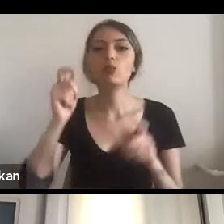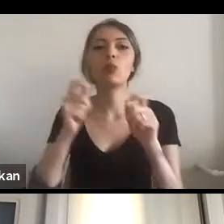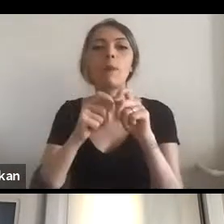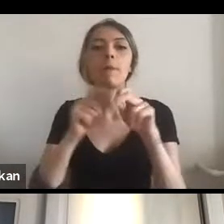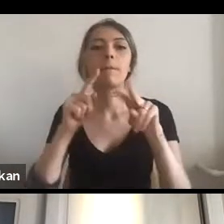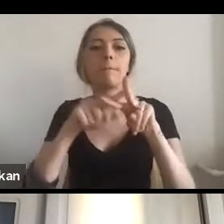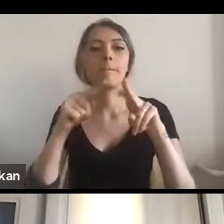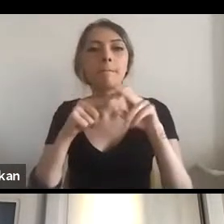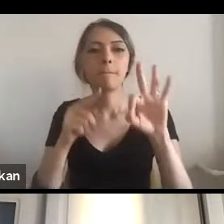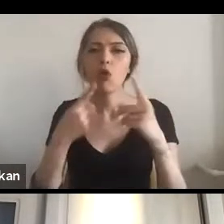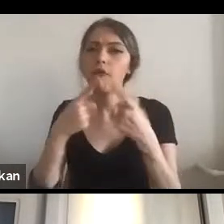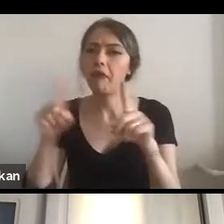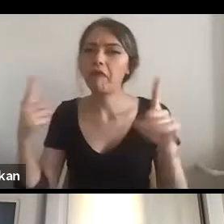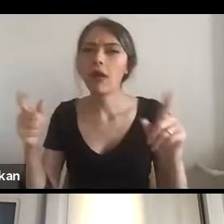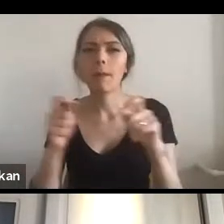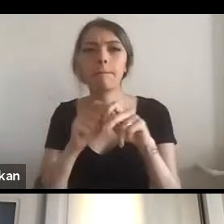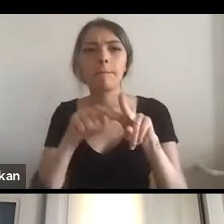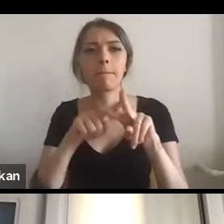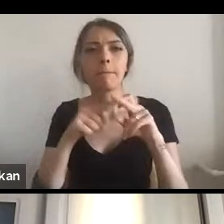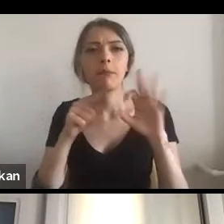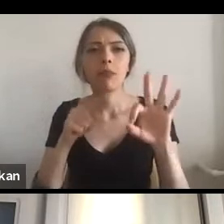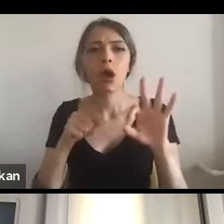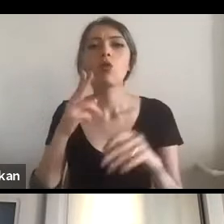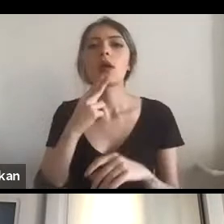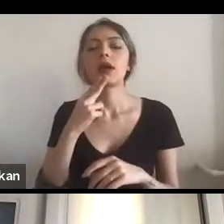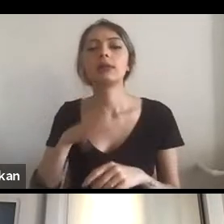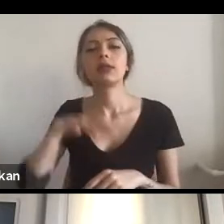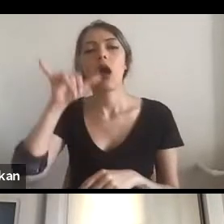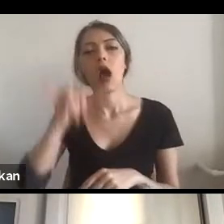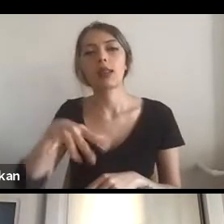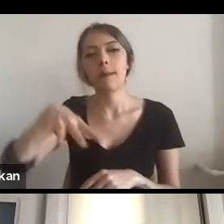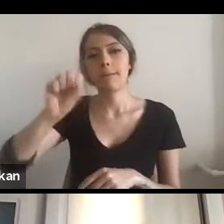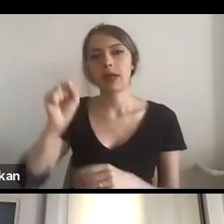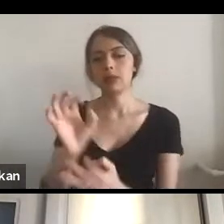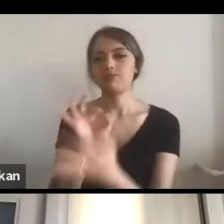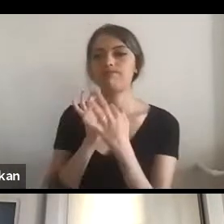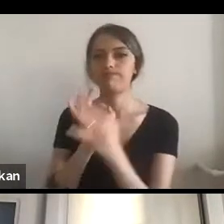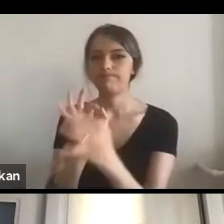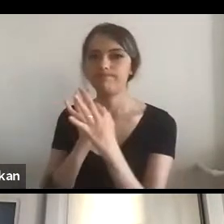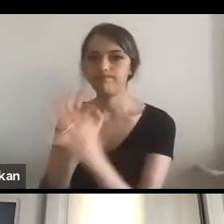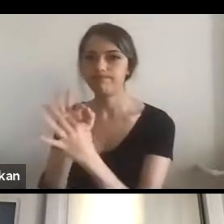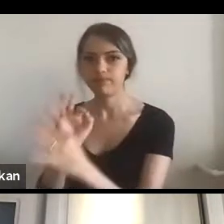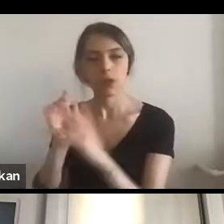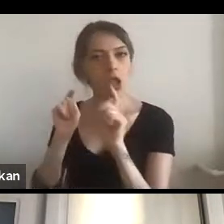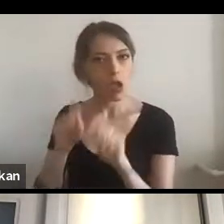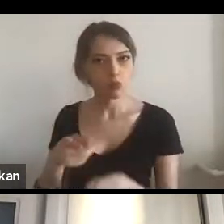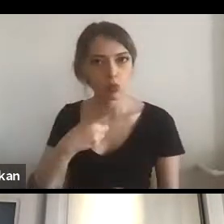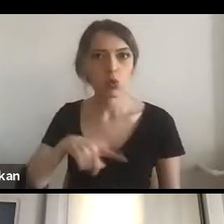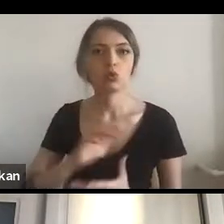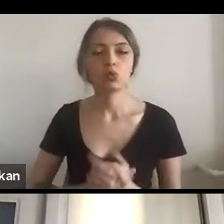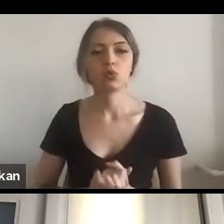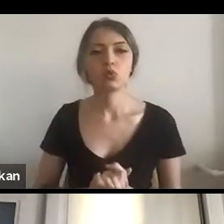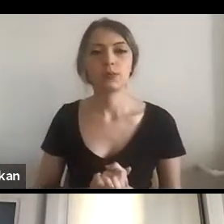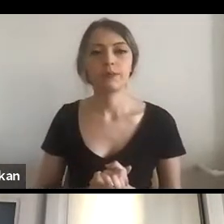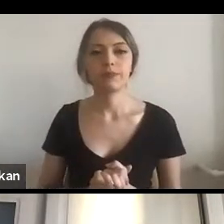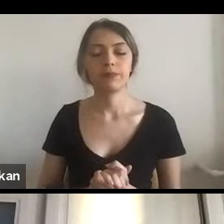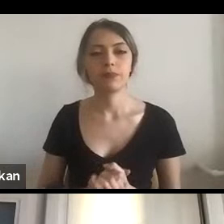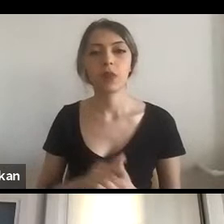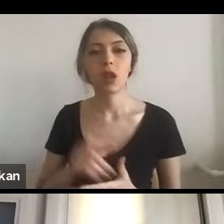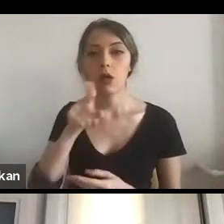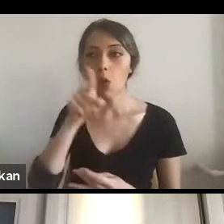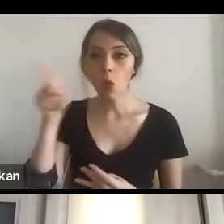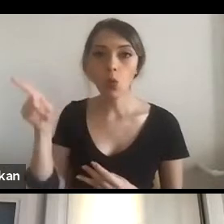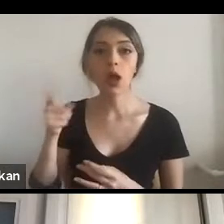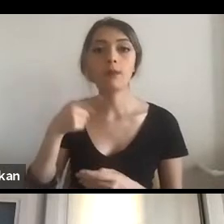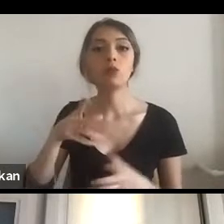çeşitli başka baroların kadın hakları merkezleriyle iletişime geçtiğimiz oluyor. Oralar aslında bütün bu